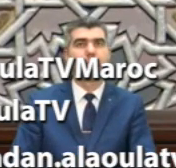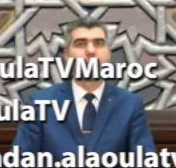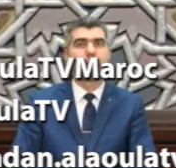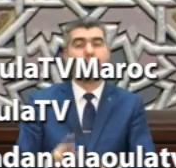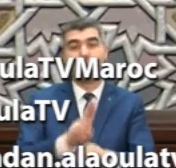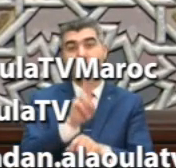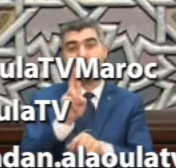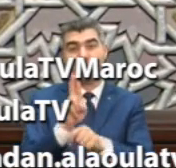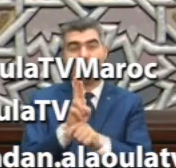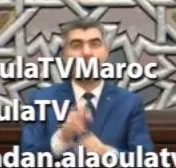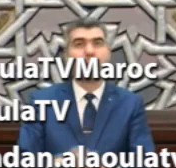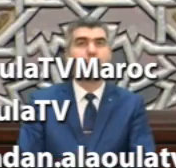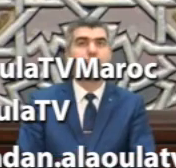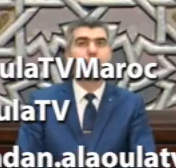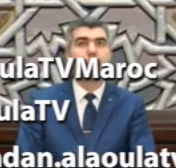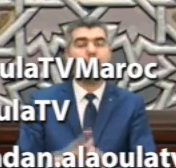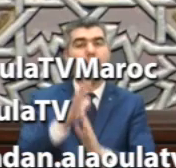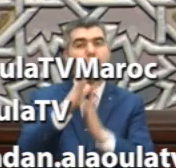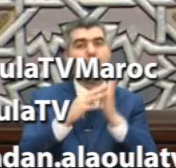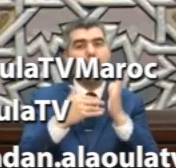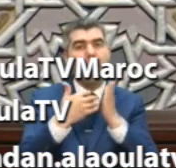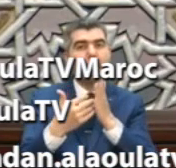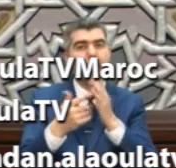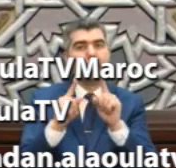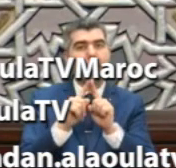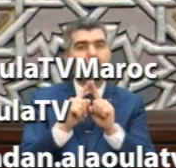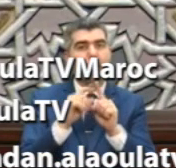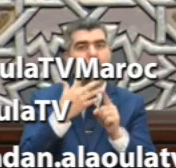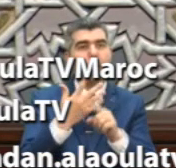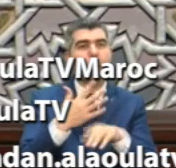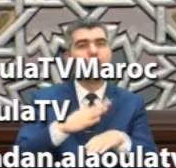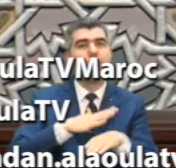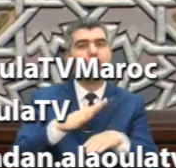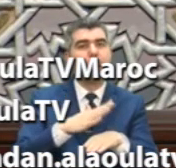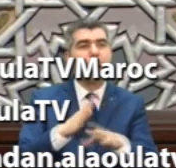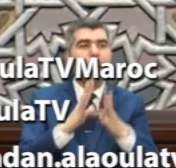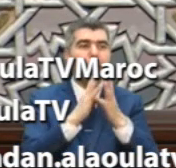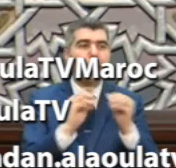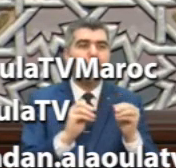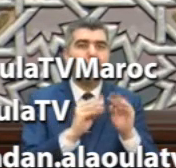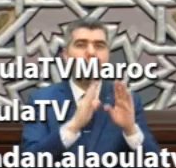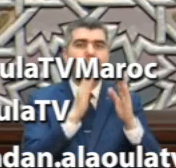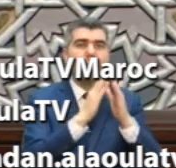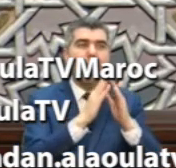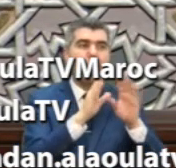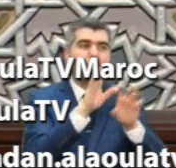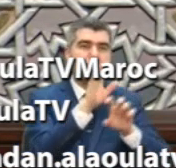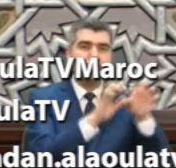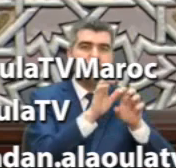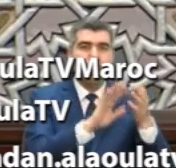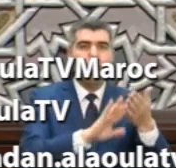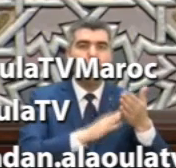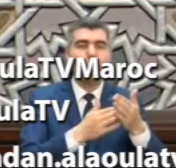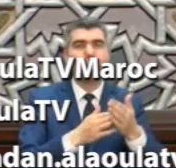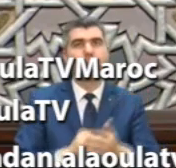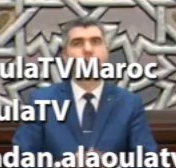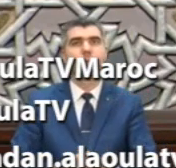سؤال آخر عن برامج مدن بدون صفيح للسيدات والسادة النواب المحترمين عن فريق التجمع